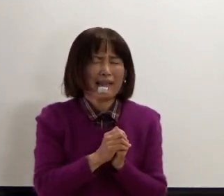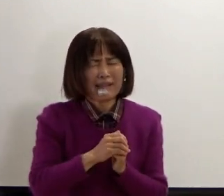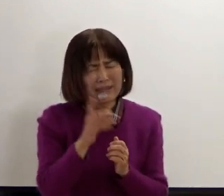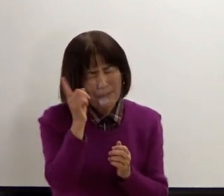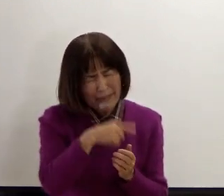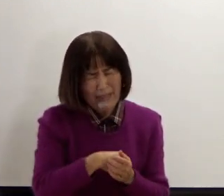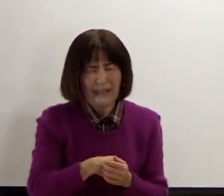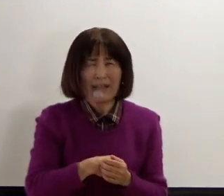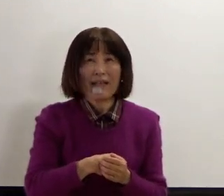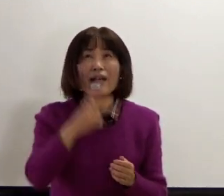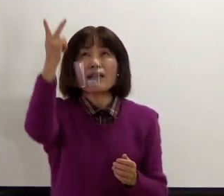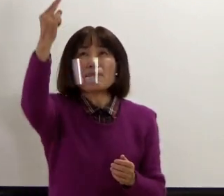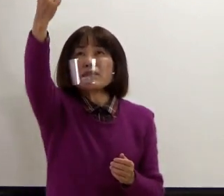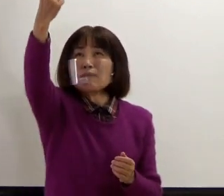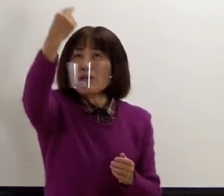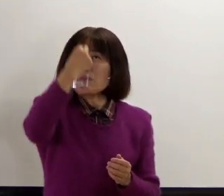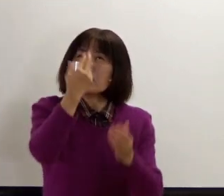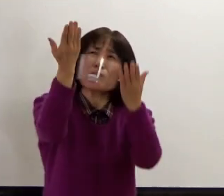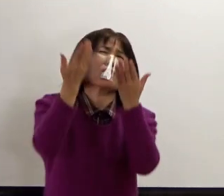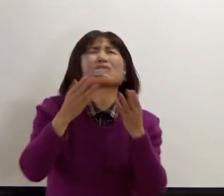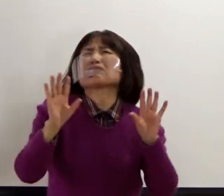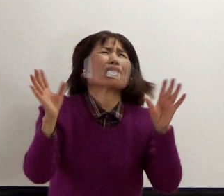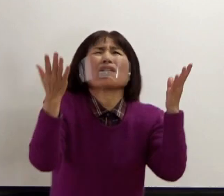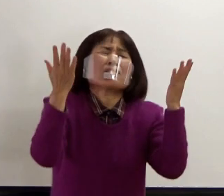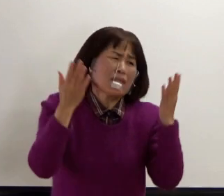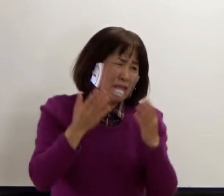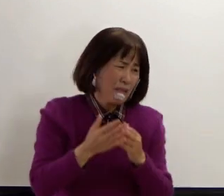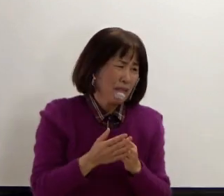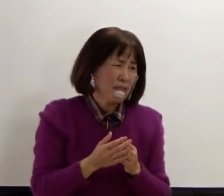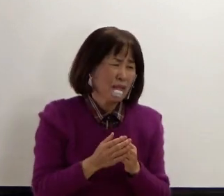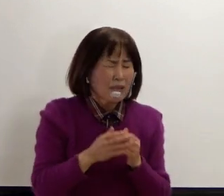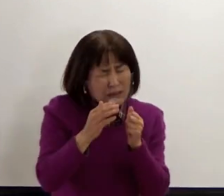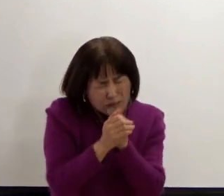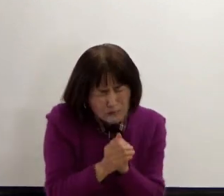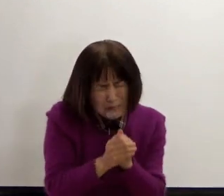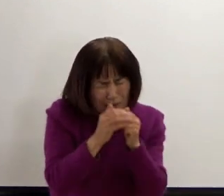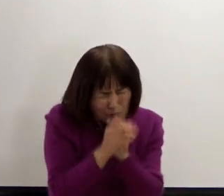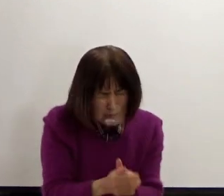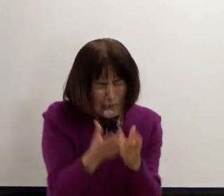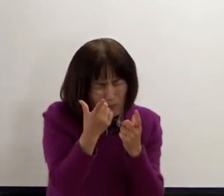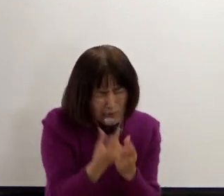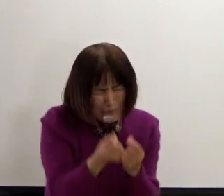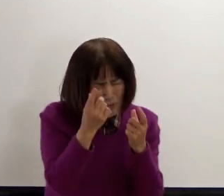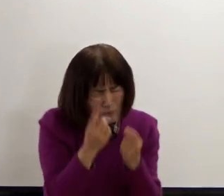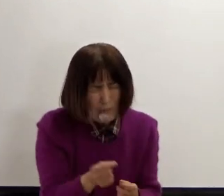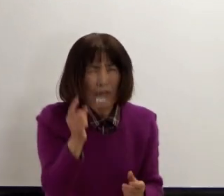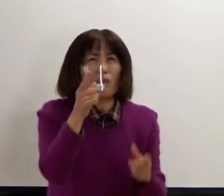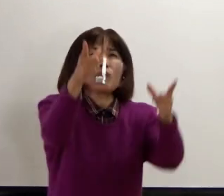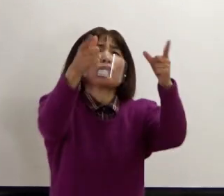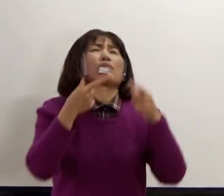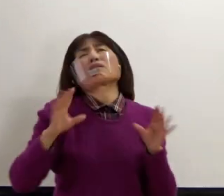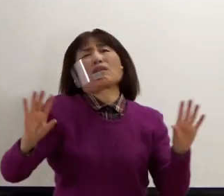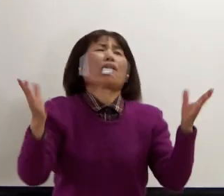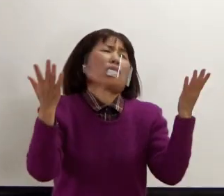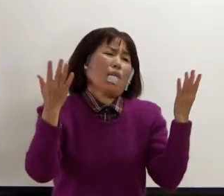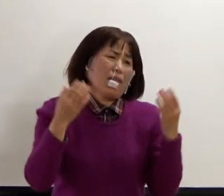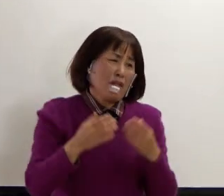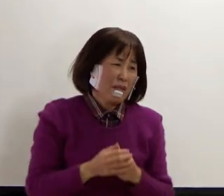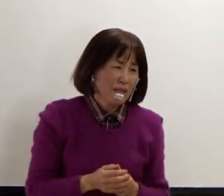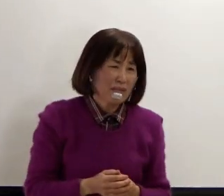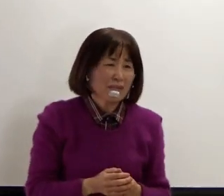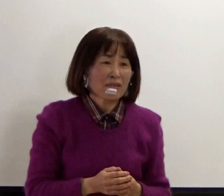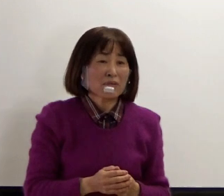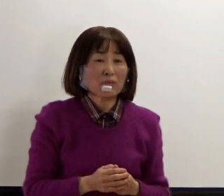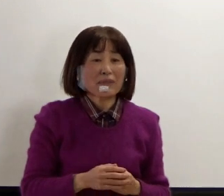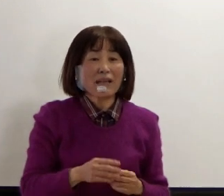の祈りを聞いてくださいと、私の祈りは虚しくどっかに飛んでっておりませんでしょうかというような気持ちになることもあると